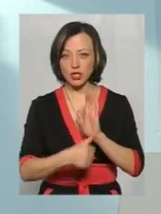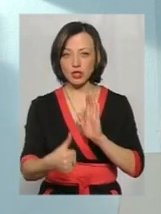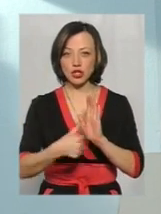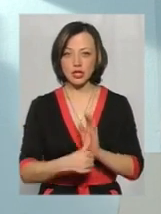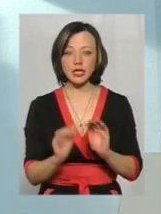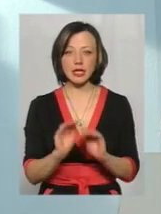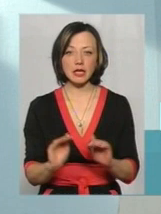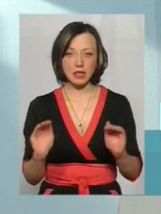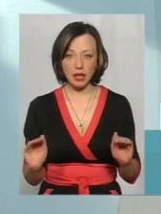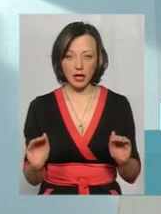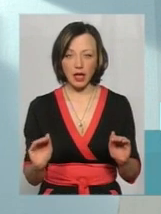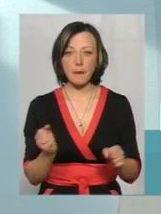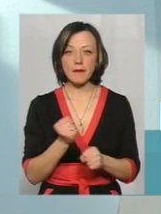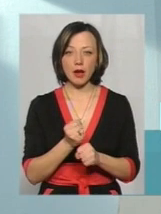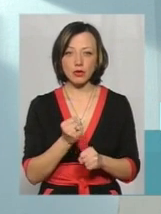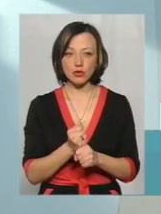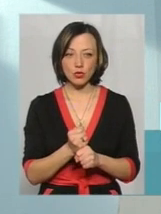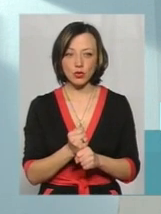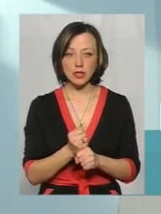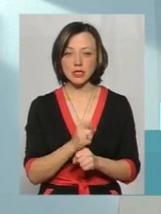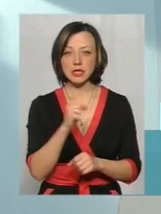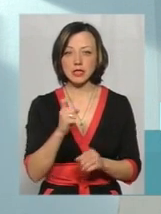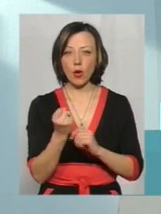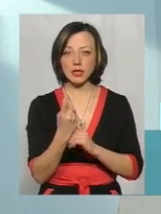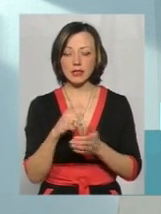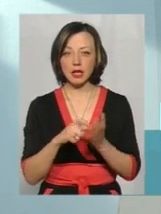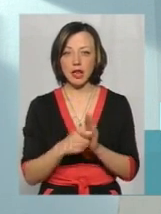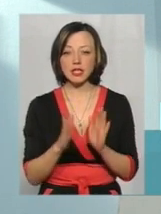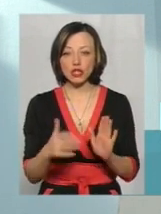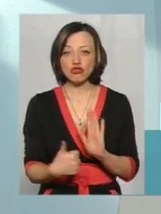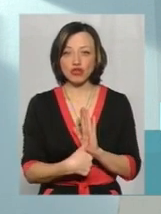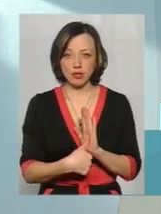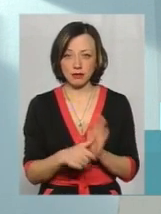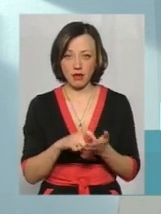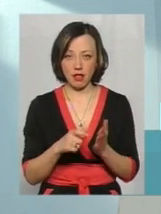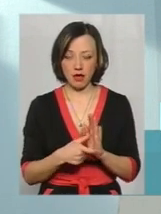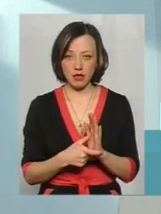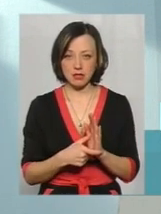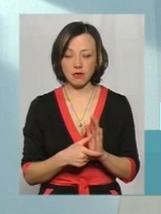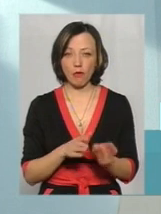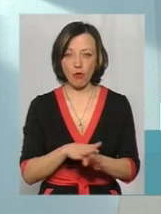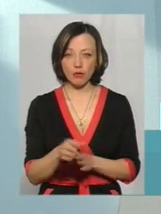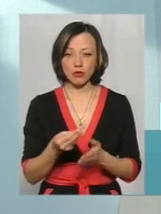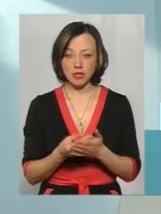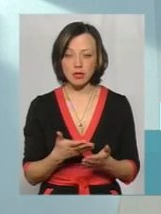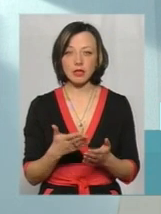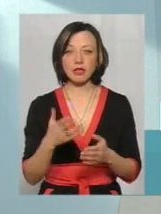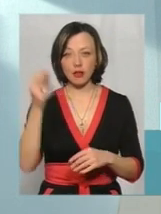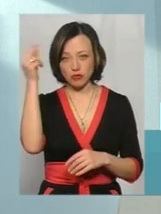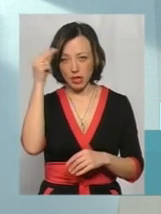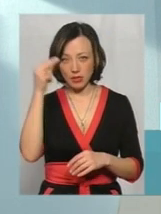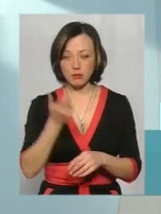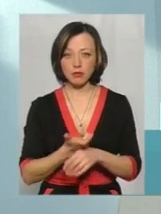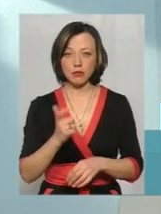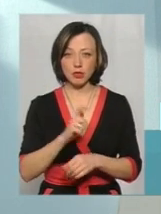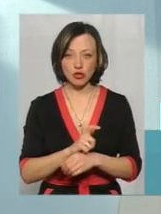66 учнів. Функціонує з 11 класів лише 6 класів повноцінних, тобто класів, де навчається